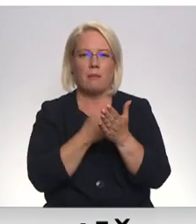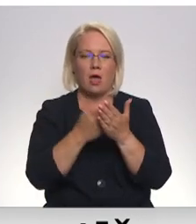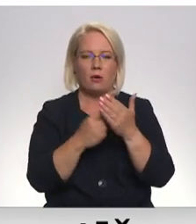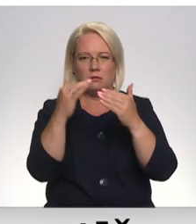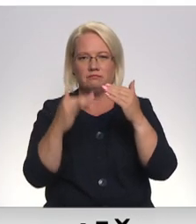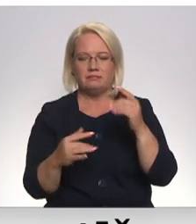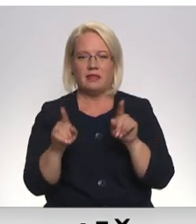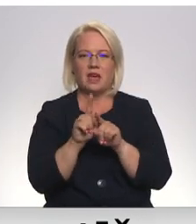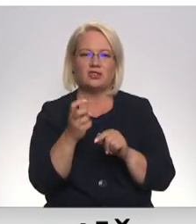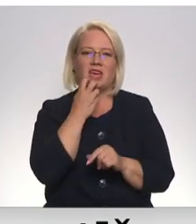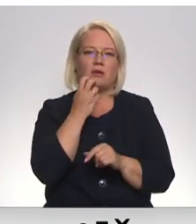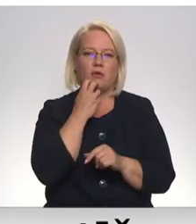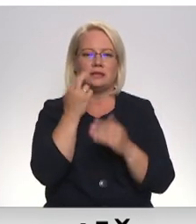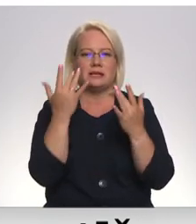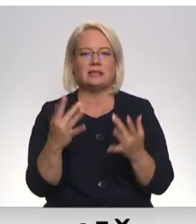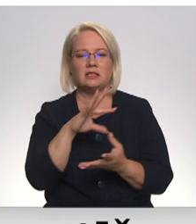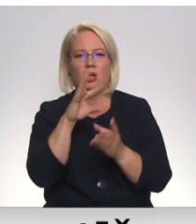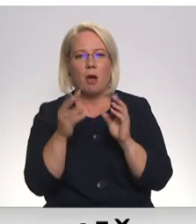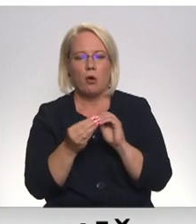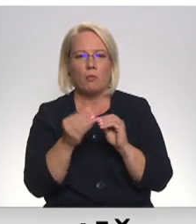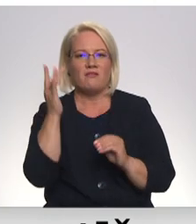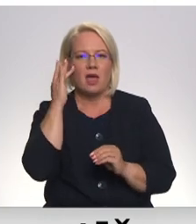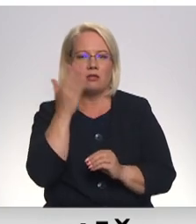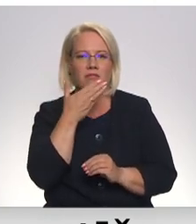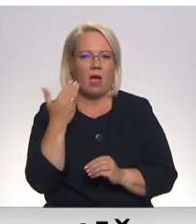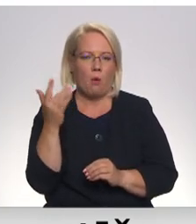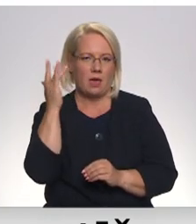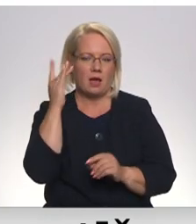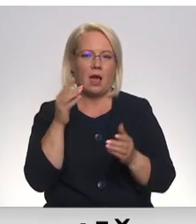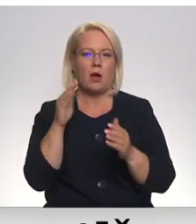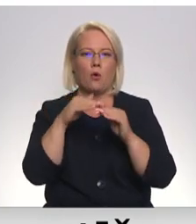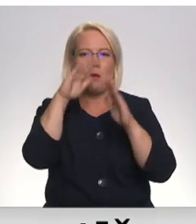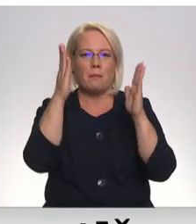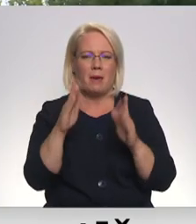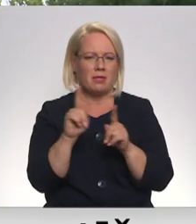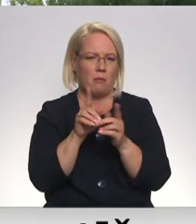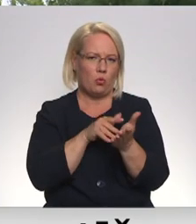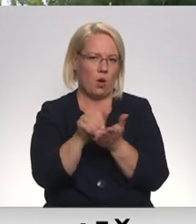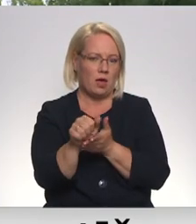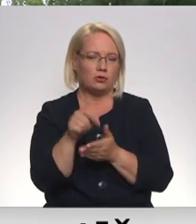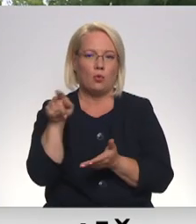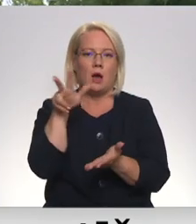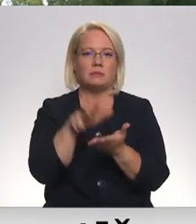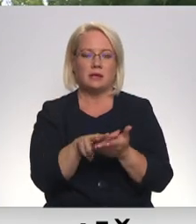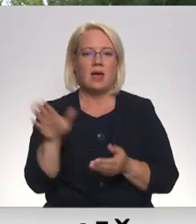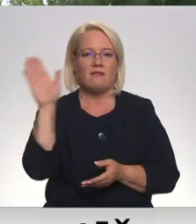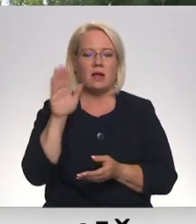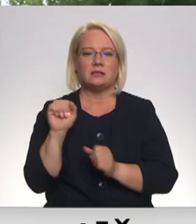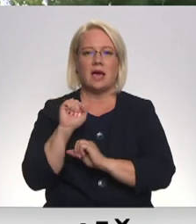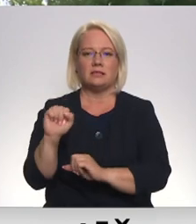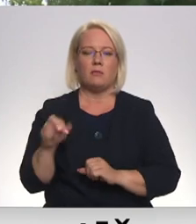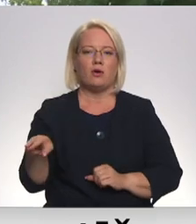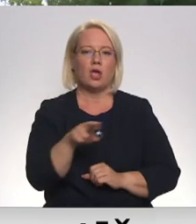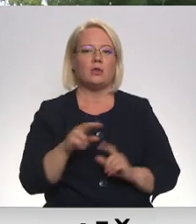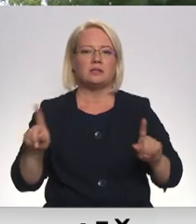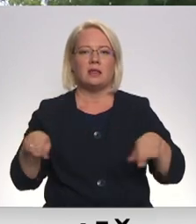arī ironiski secinājumi, ka apkopot viedokļus nav jēgas, jo pieminekli tik un tā nojauks. To apstiprina arī Valsts aizsardzības un